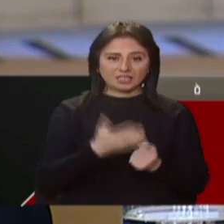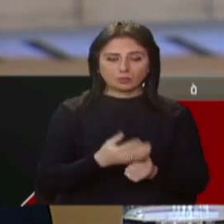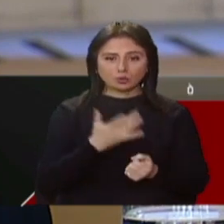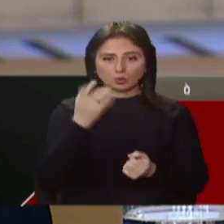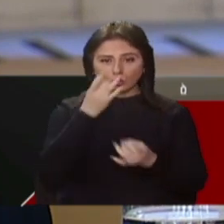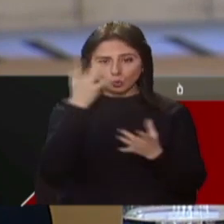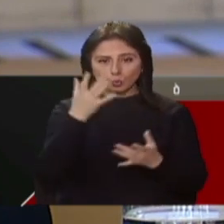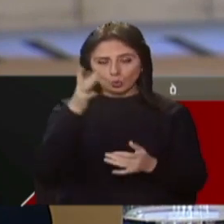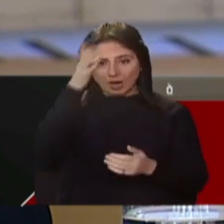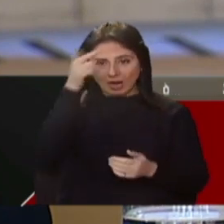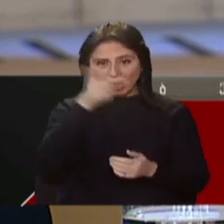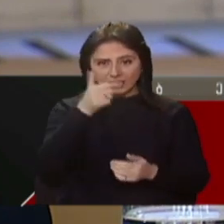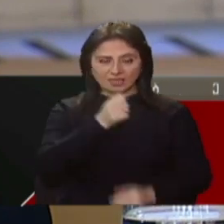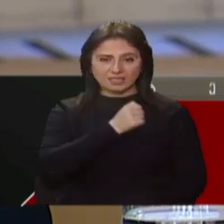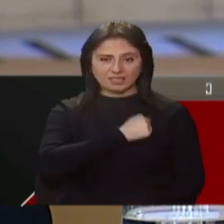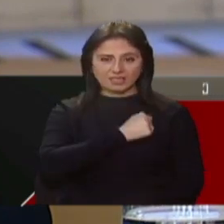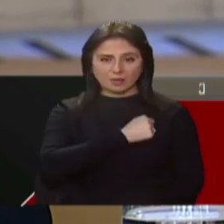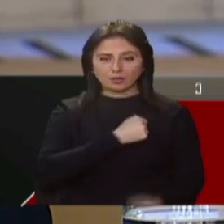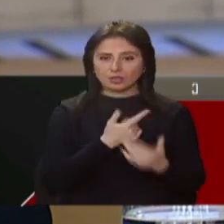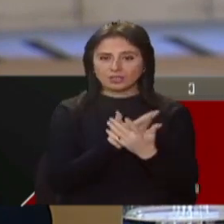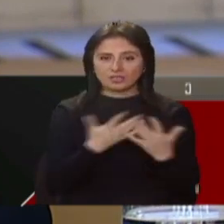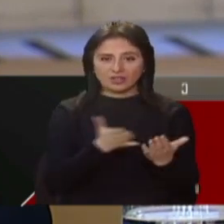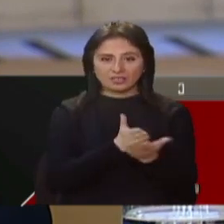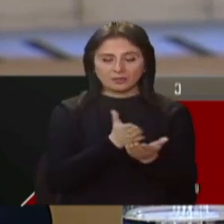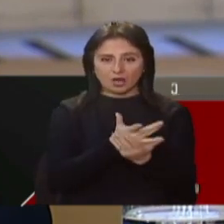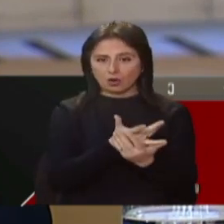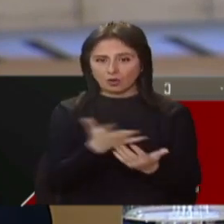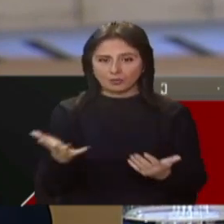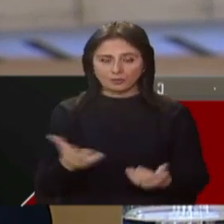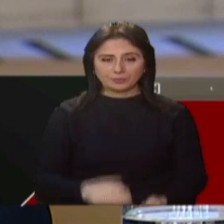kultura, ganatleba, samhedro, das huas peroebi.